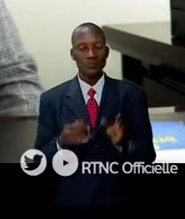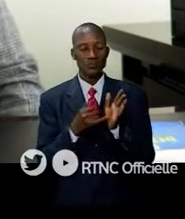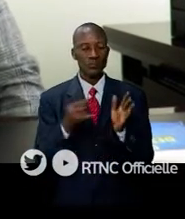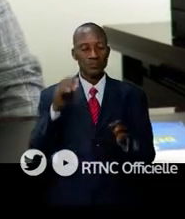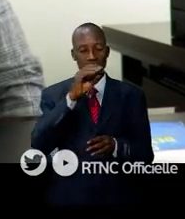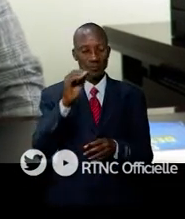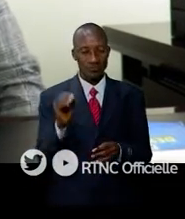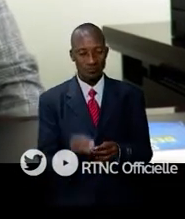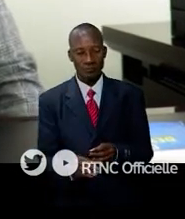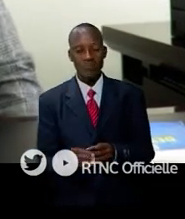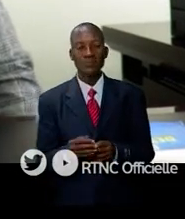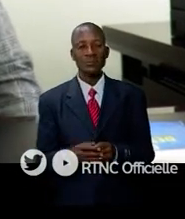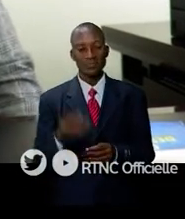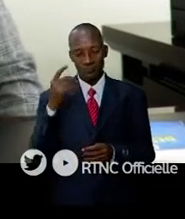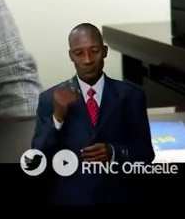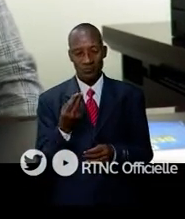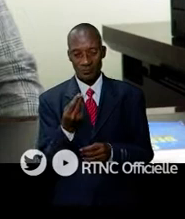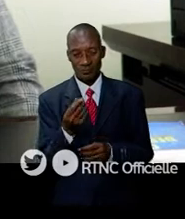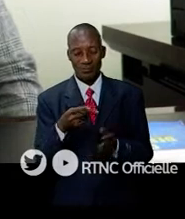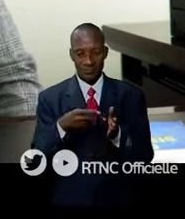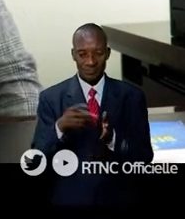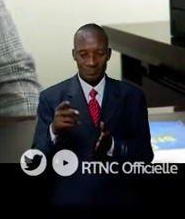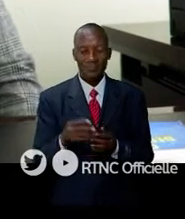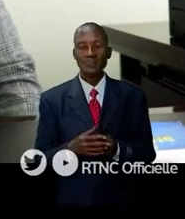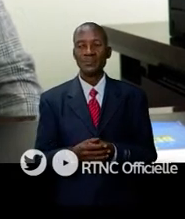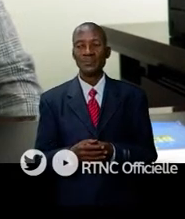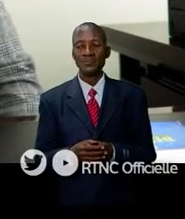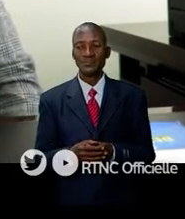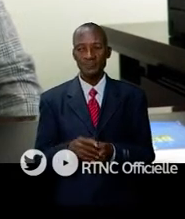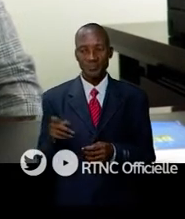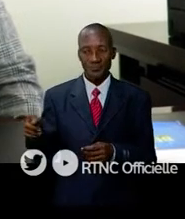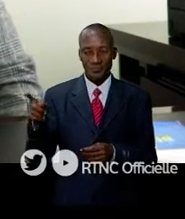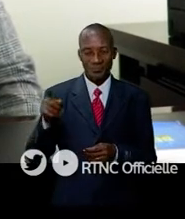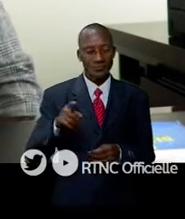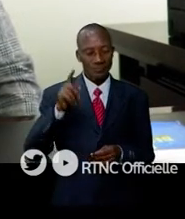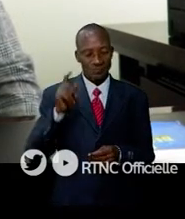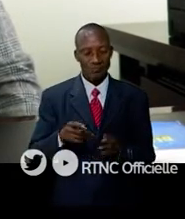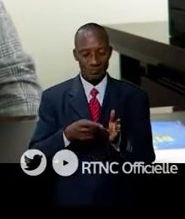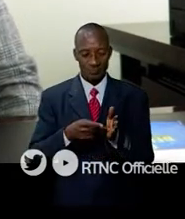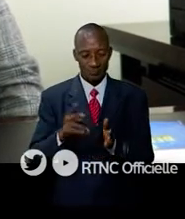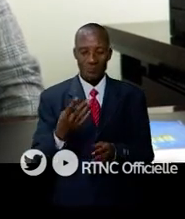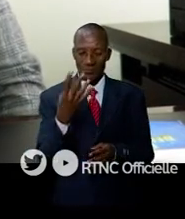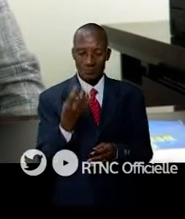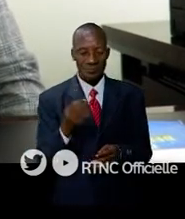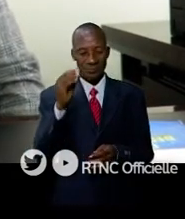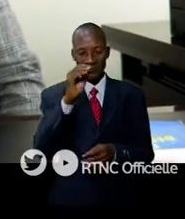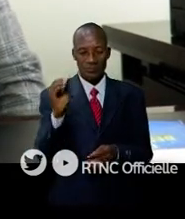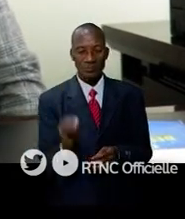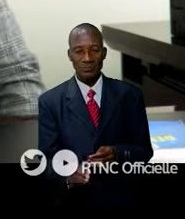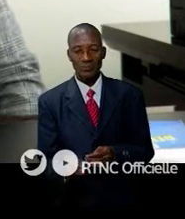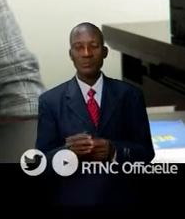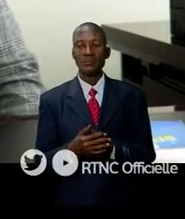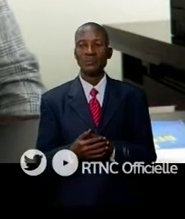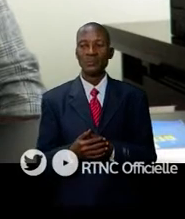60% d'imputation et que donc ils étaient autorisés de ne verser que 40% dès lors que